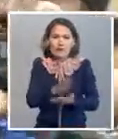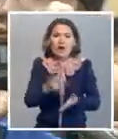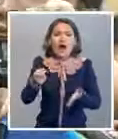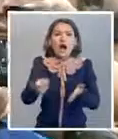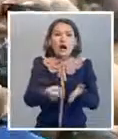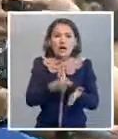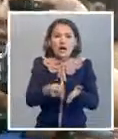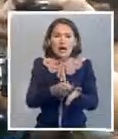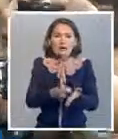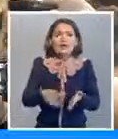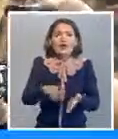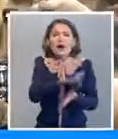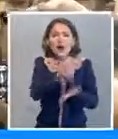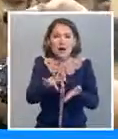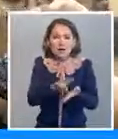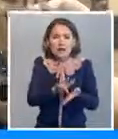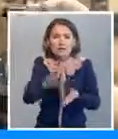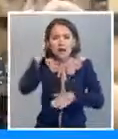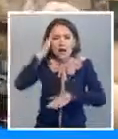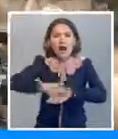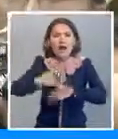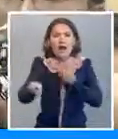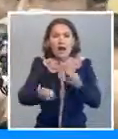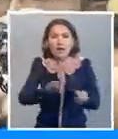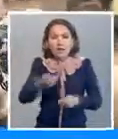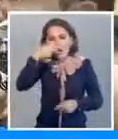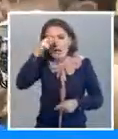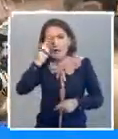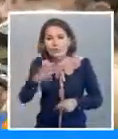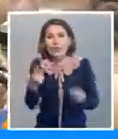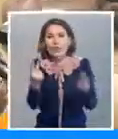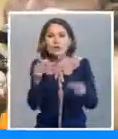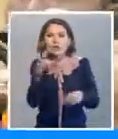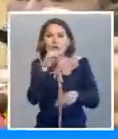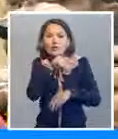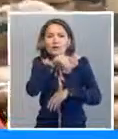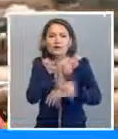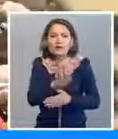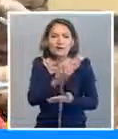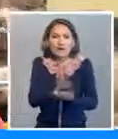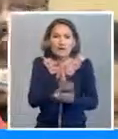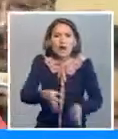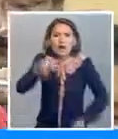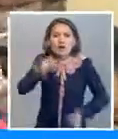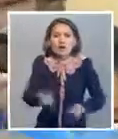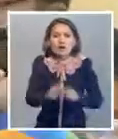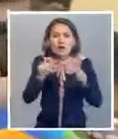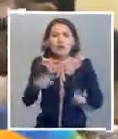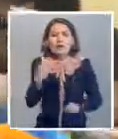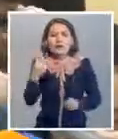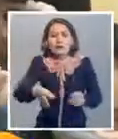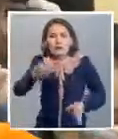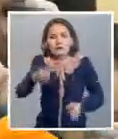Қарағанды облысының бұрынғы әкімі Әбдішевке қатысты ауыр салдарларға келіп соққан лауазымын асыра пайдалану фактісі бойынша екі қылмыстық